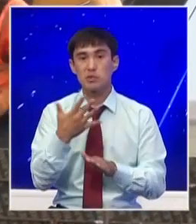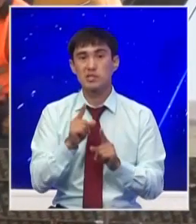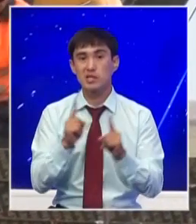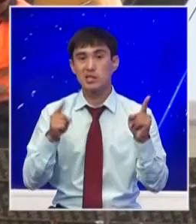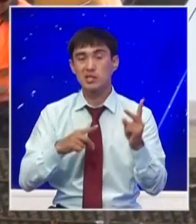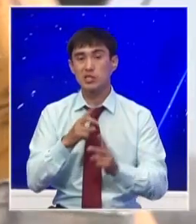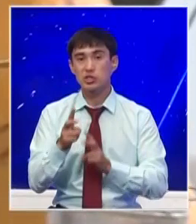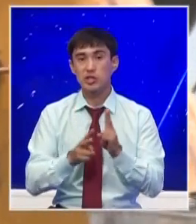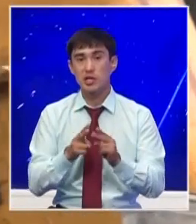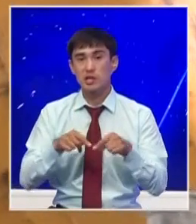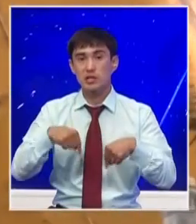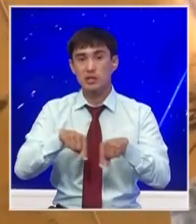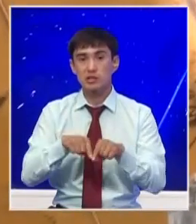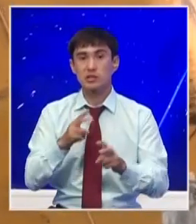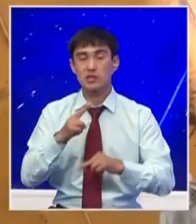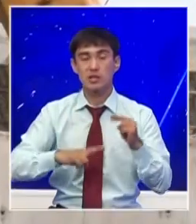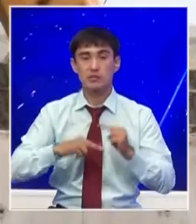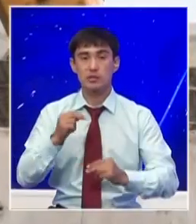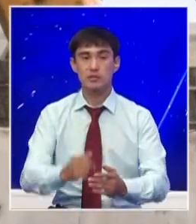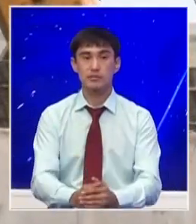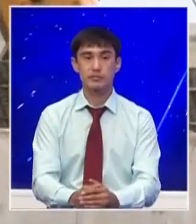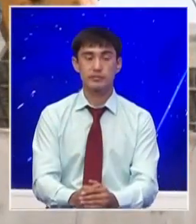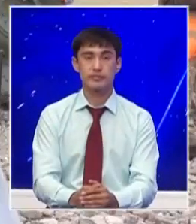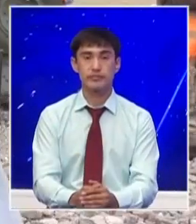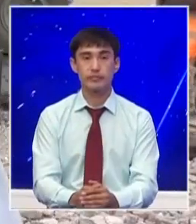ірі инженерлік нысан салынып жатыр.